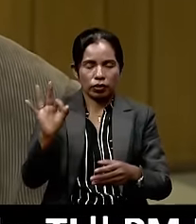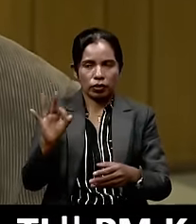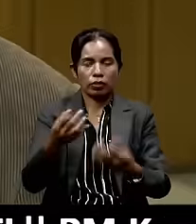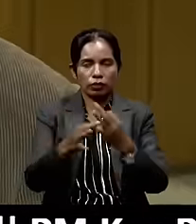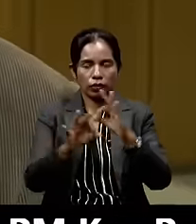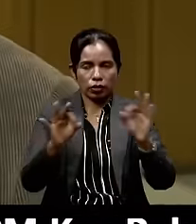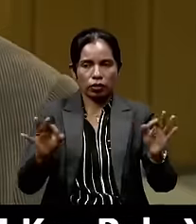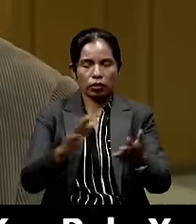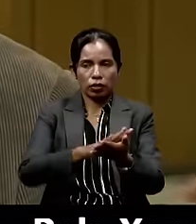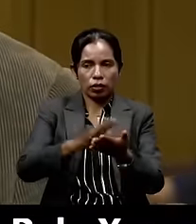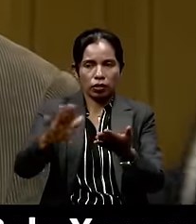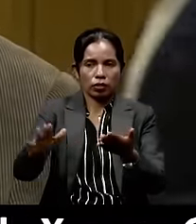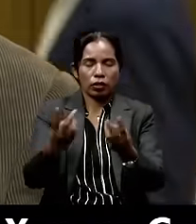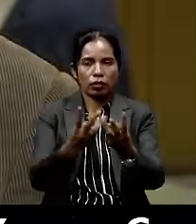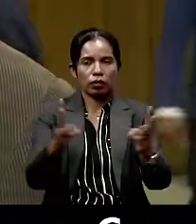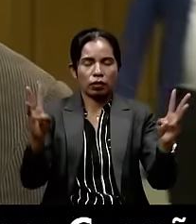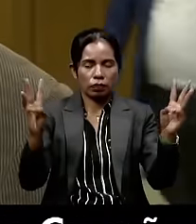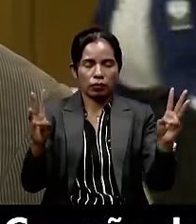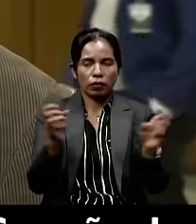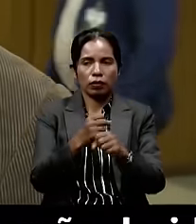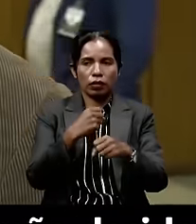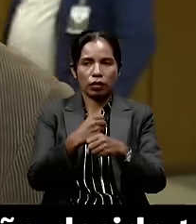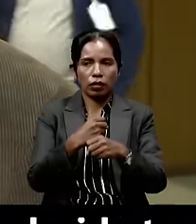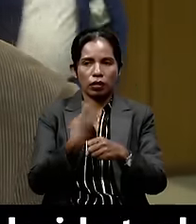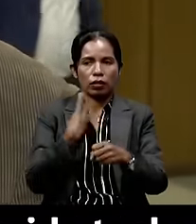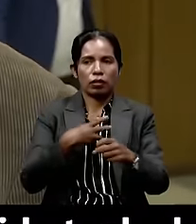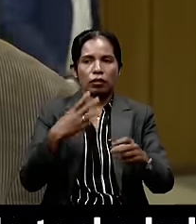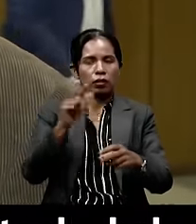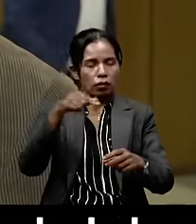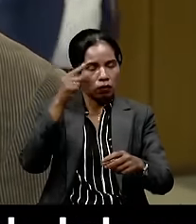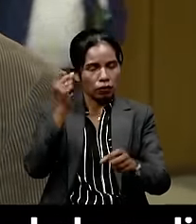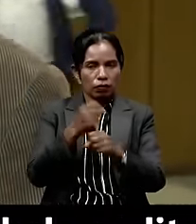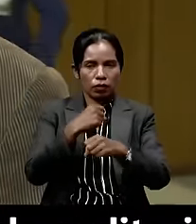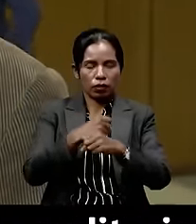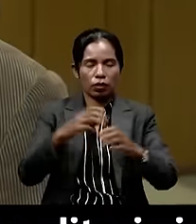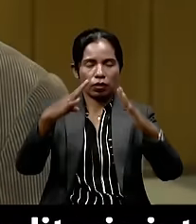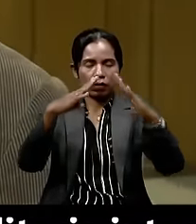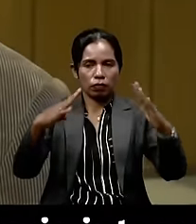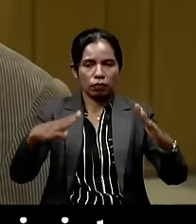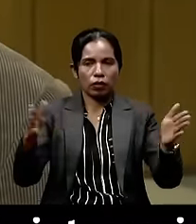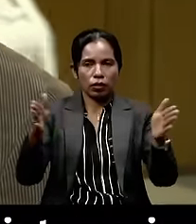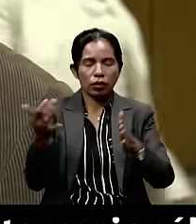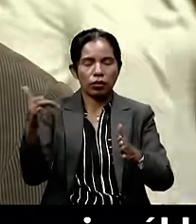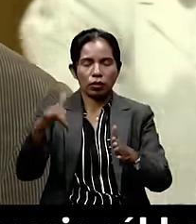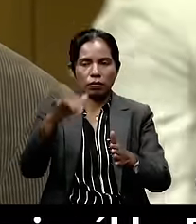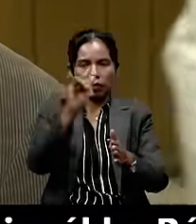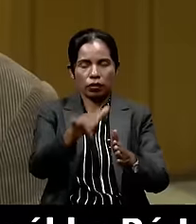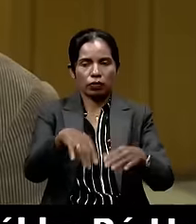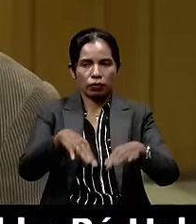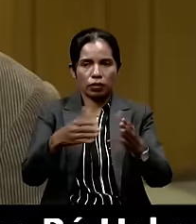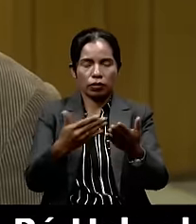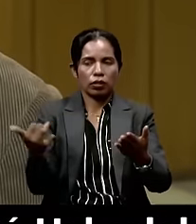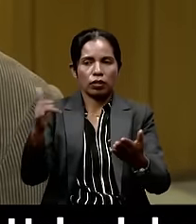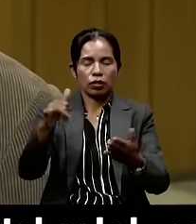si ateru raine si halu mur pe si halu baraka sira lais idek bahal ni baraka gubernu si halu baraka sirne para sir bahala sir fansen sa